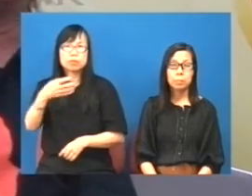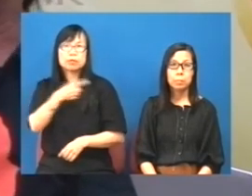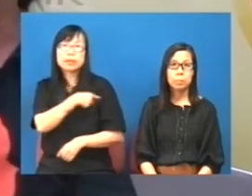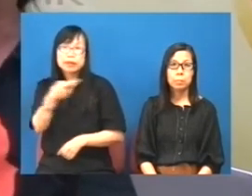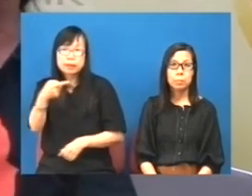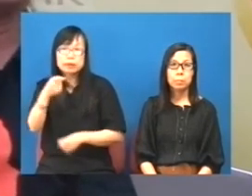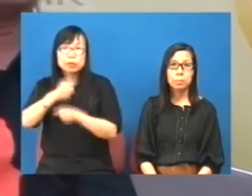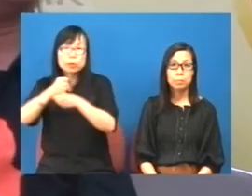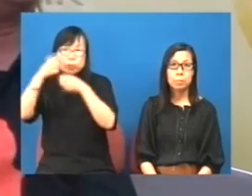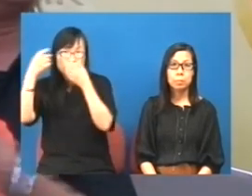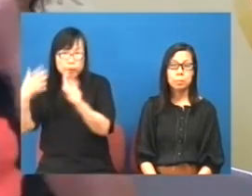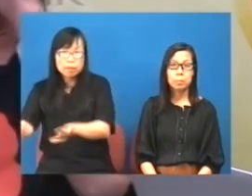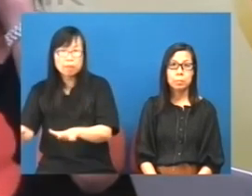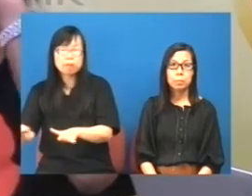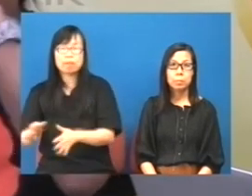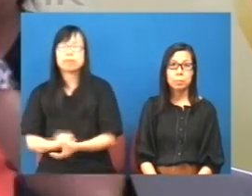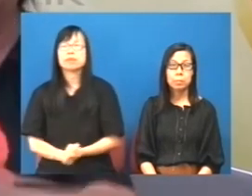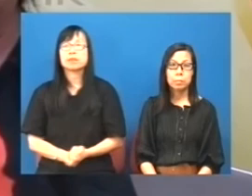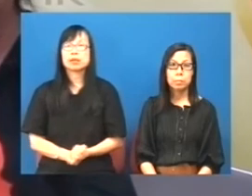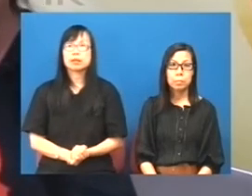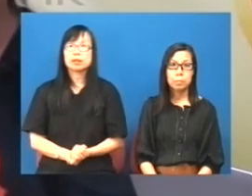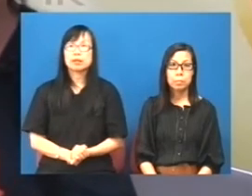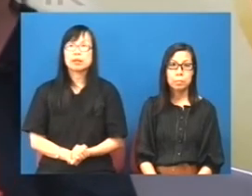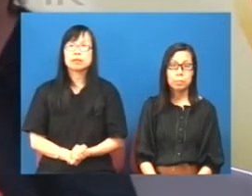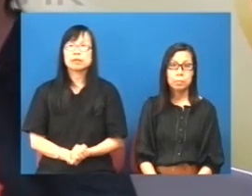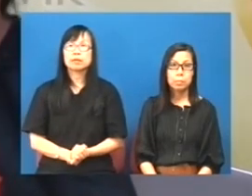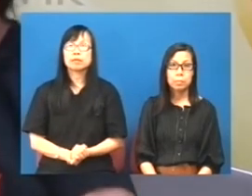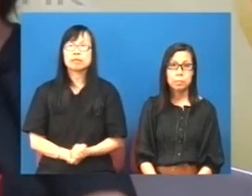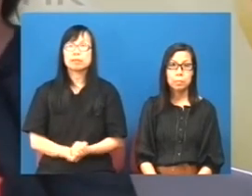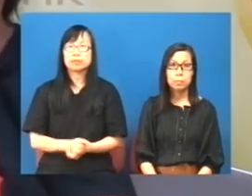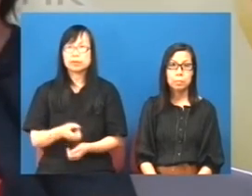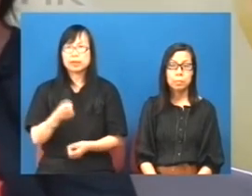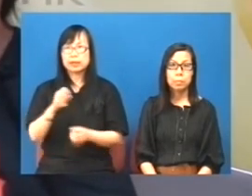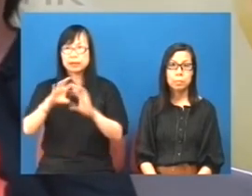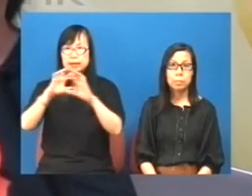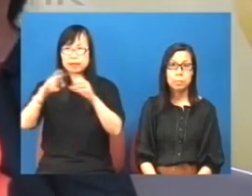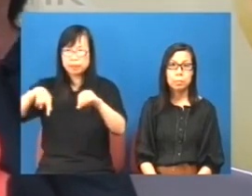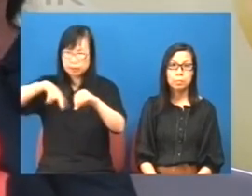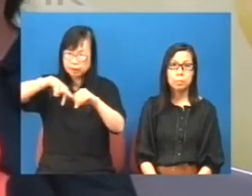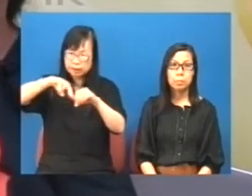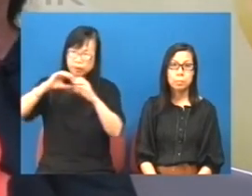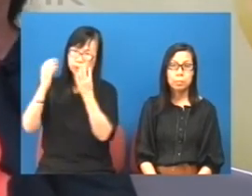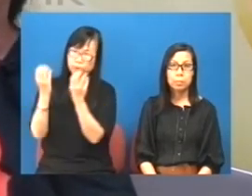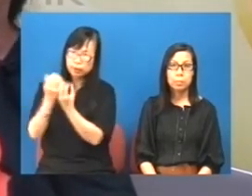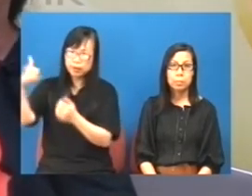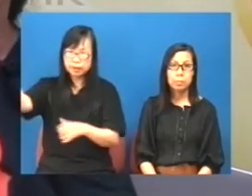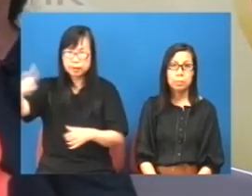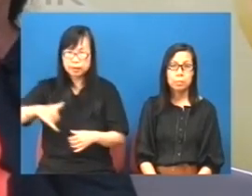是否可以分隔遠一點當然這是在針的球隊來的時候我明白因為